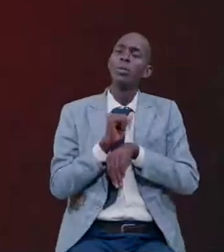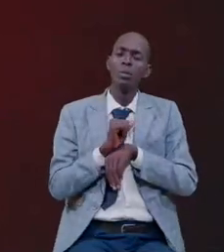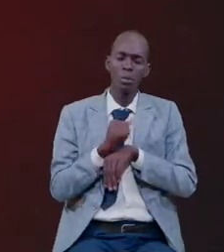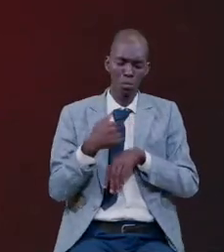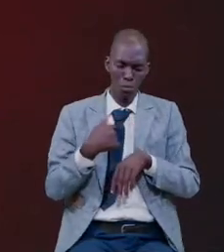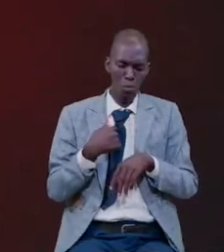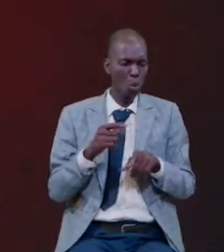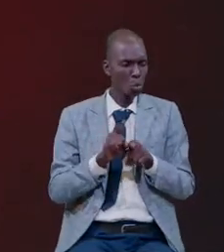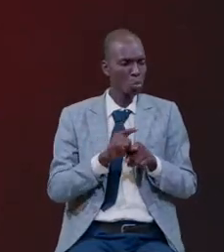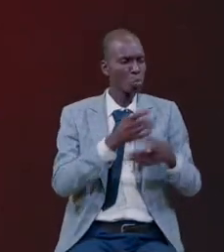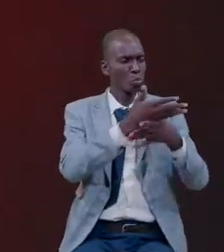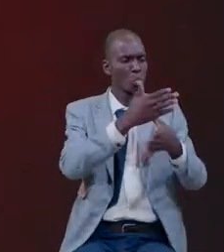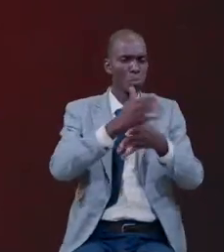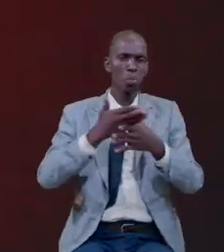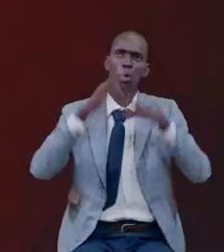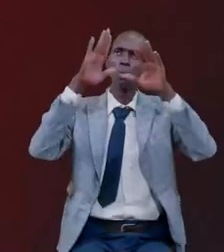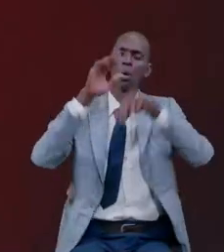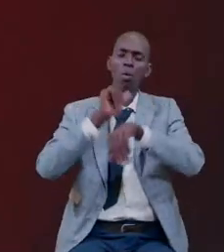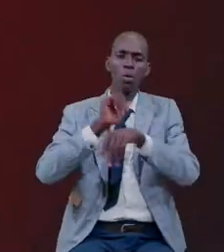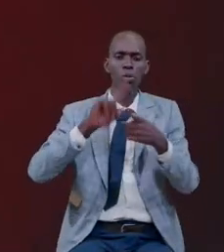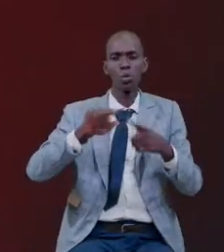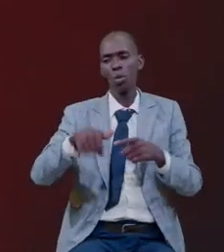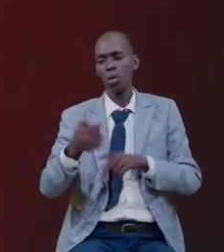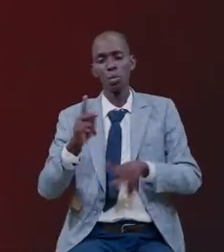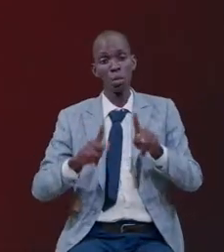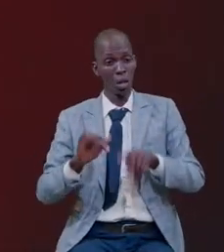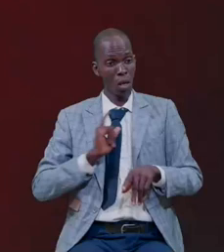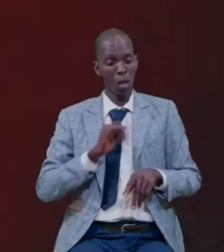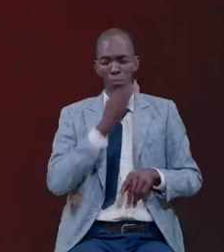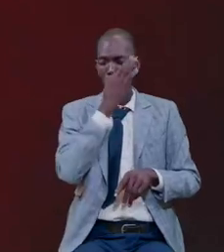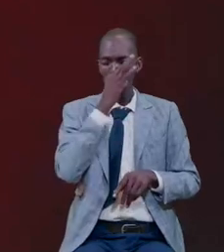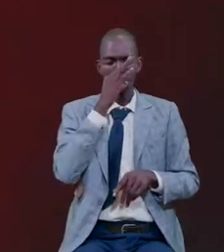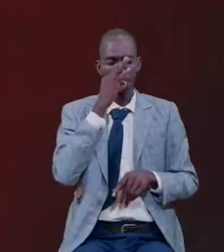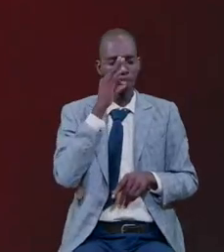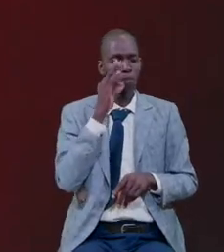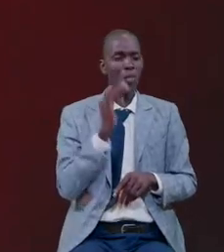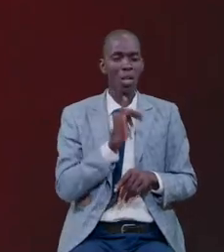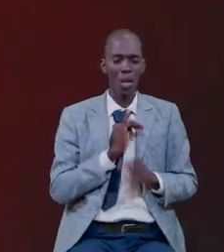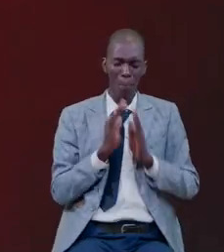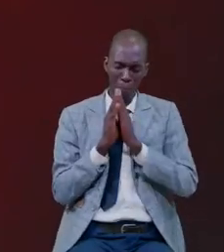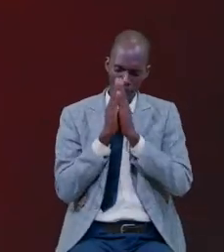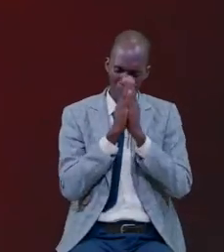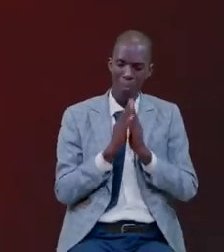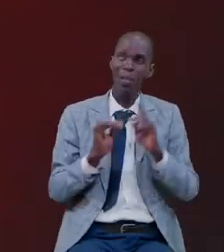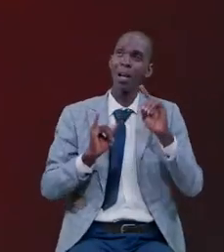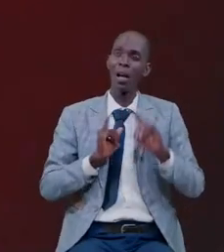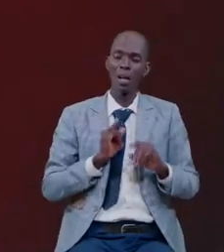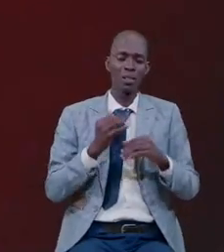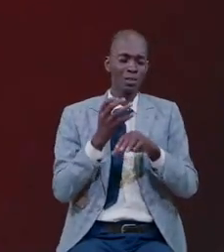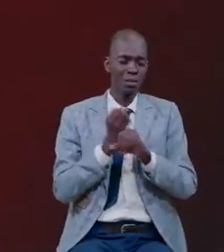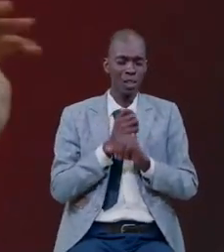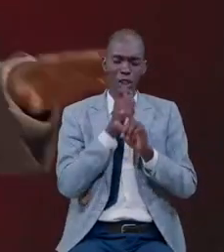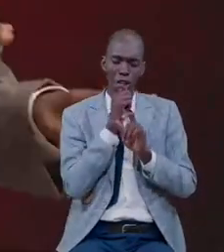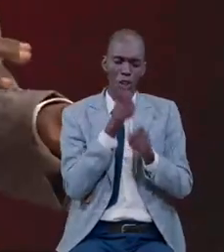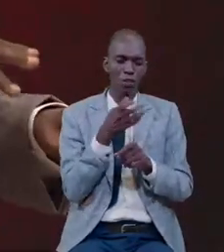je donne le miracle aux autres, oui, je jeûne, je prie, j'ai le don de l'Esprit. J'ai